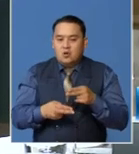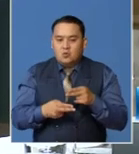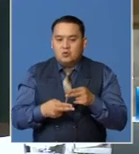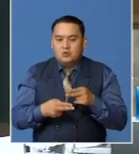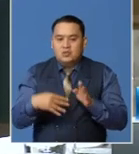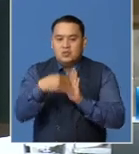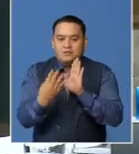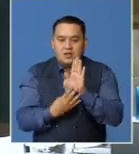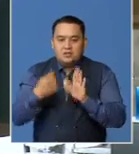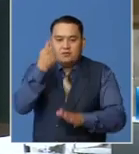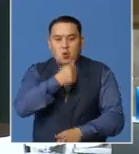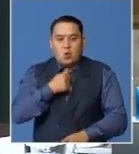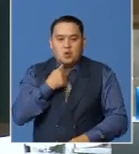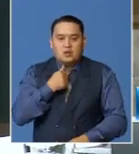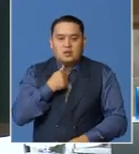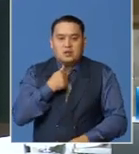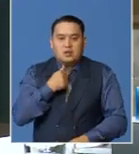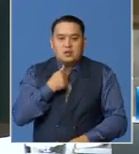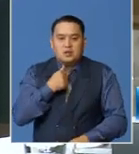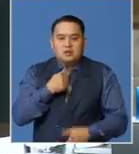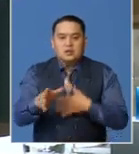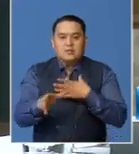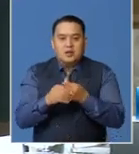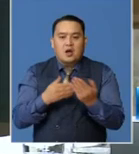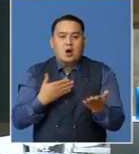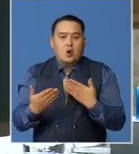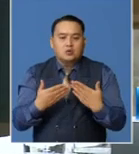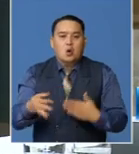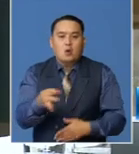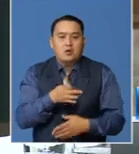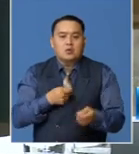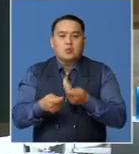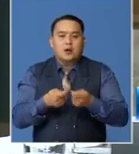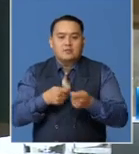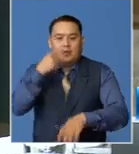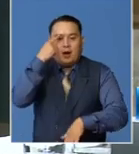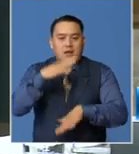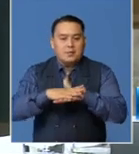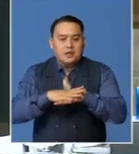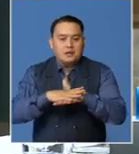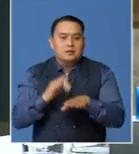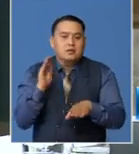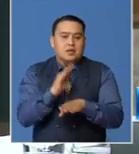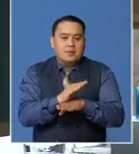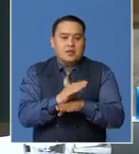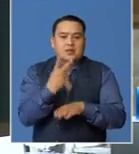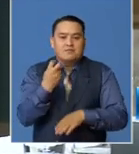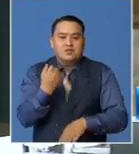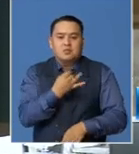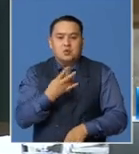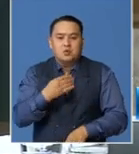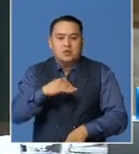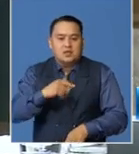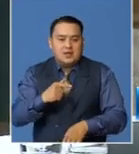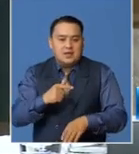19-го года совместно обсудить областном управлении зарплате мадам дополнить мы выделенным 200 миллионов тенге